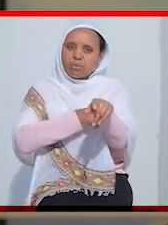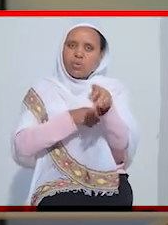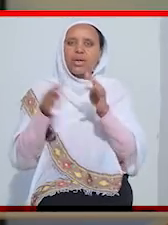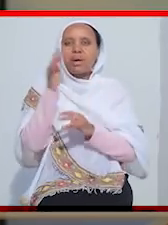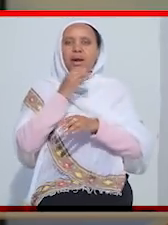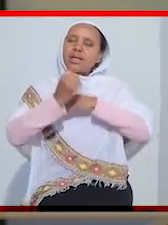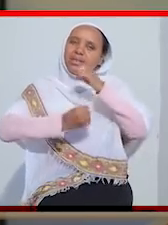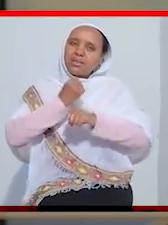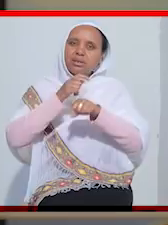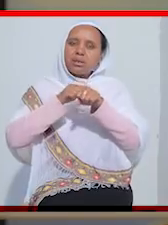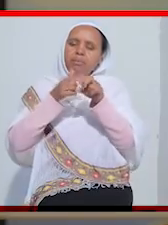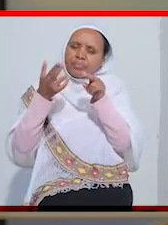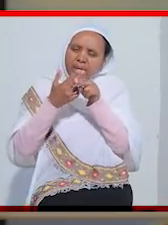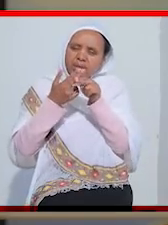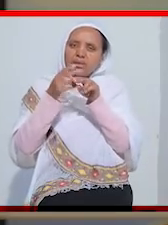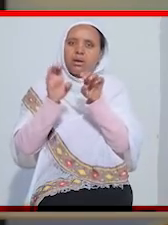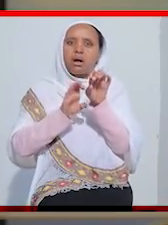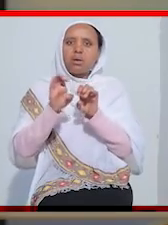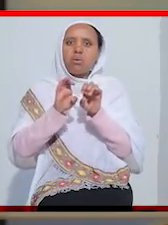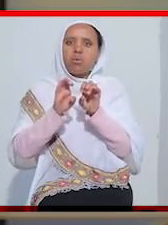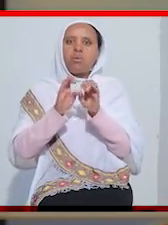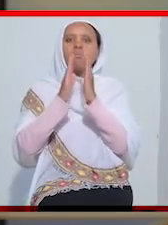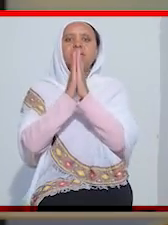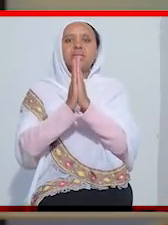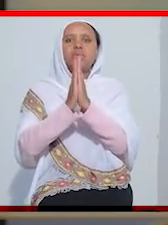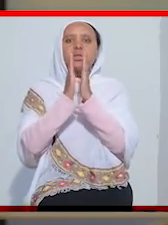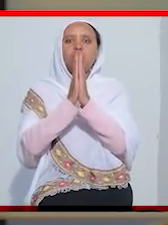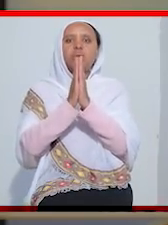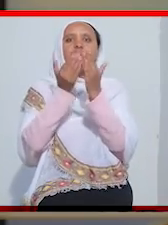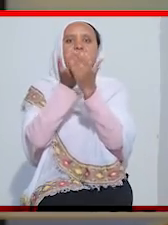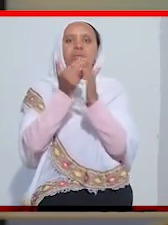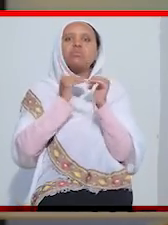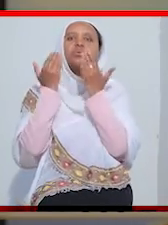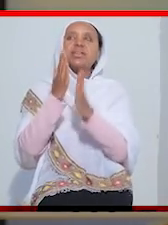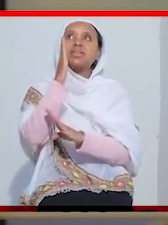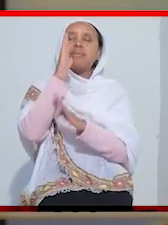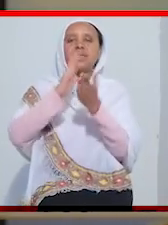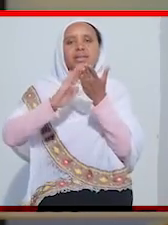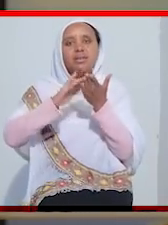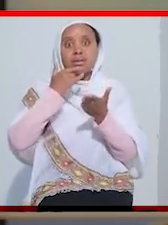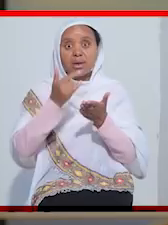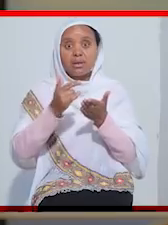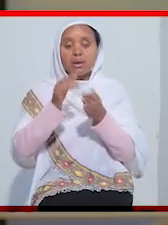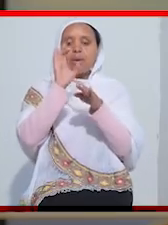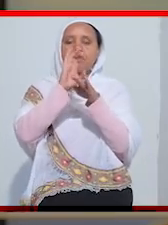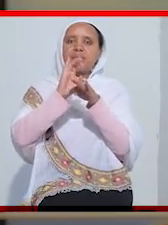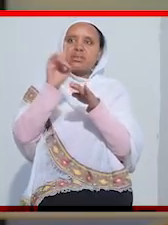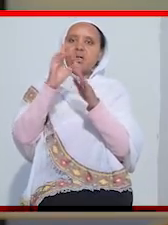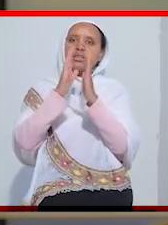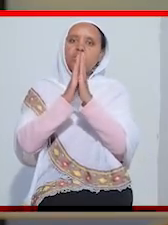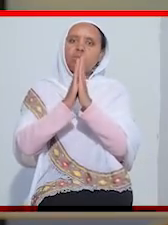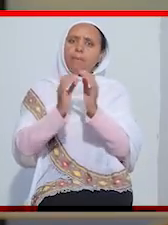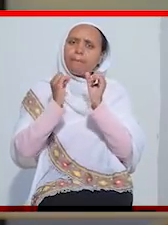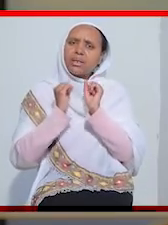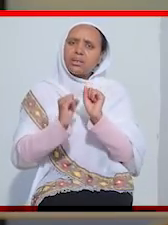አሳጥሮ የረዘመውን የመከራ የጭንቀት ሰዓት አጭር አድርጎ በተጸለየው ጸሎት በቀረበው መሥዋዕተ እግዚአብሔር ይቅር